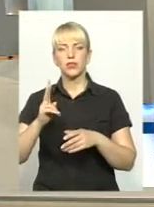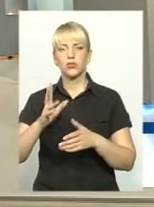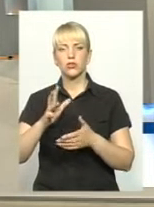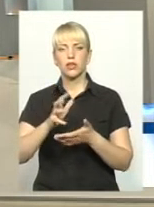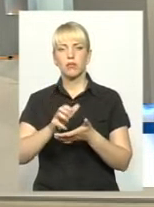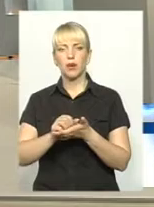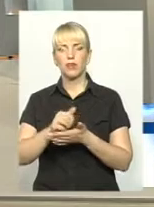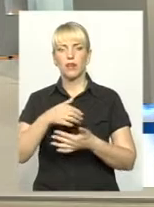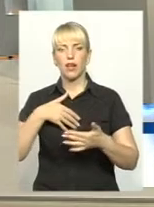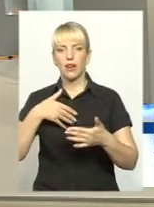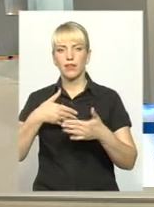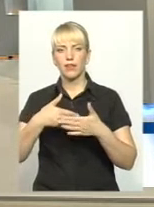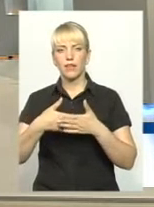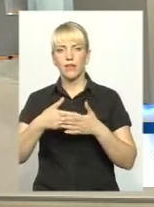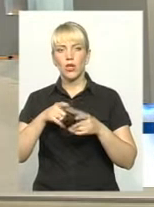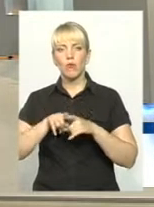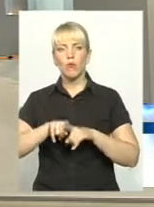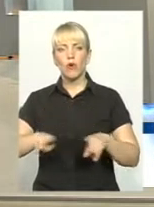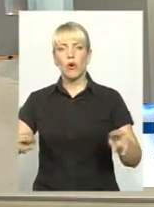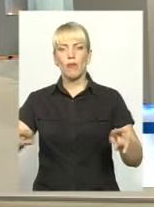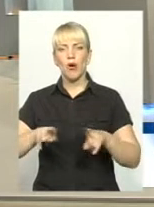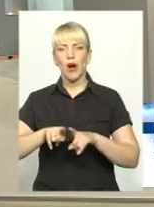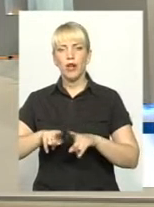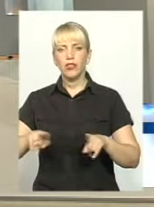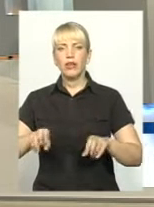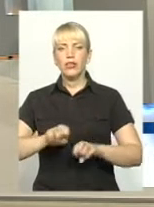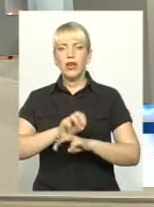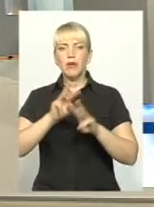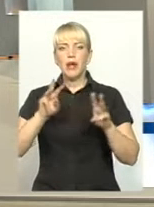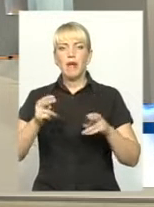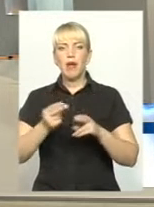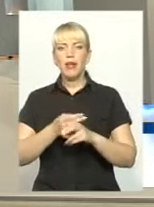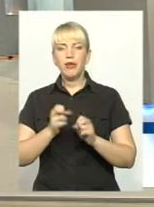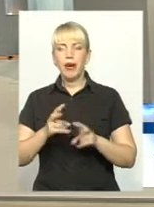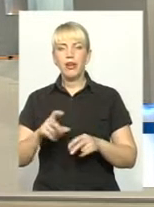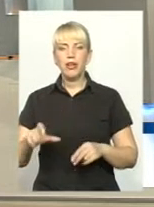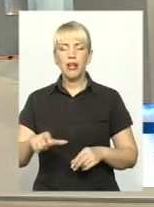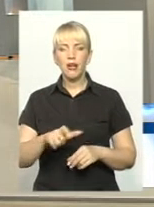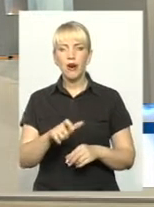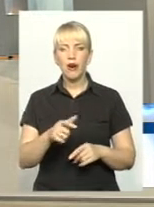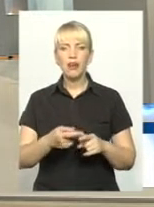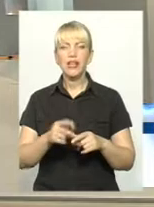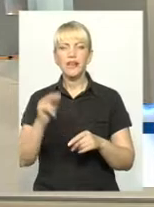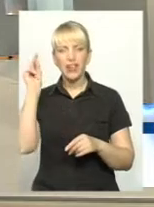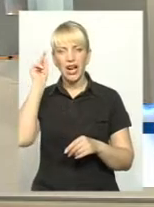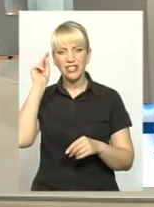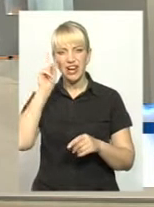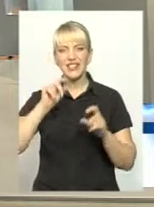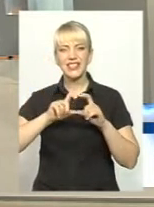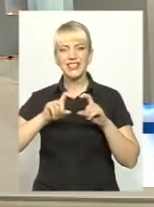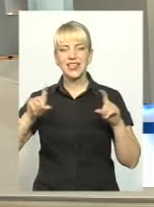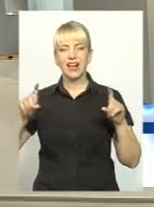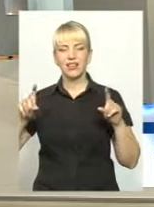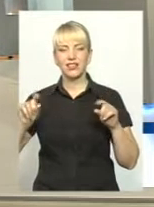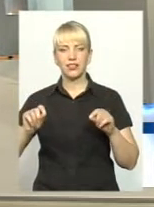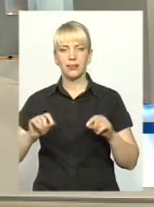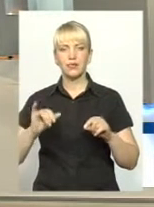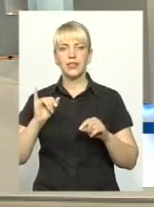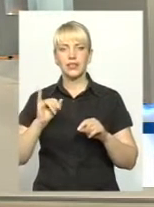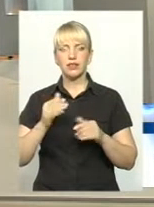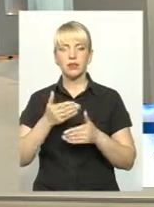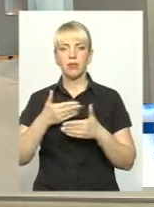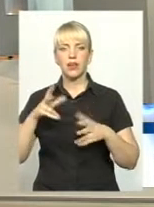активно такою пропагандою забезпечення безпеки дорожнього руху саме з навчальних закладів. І